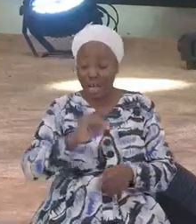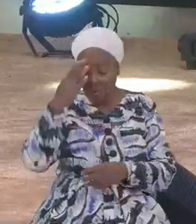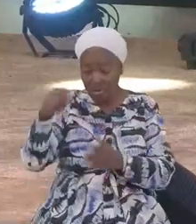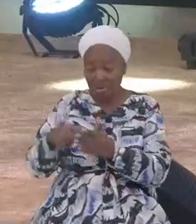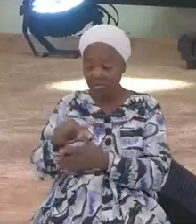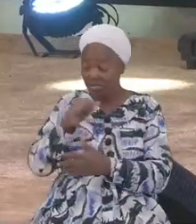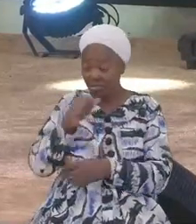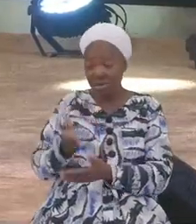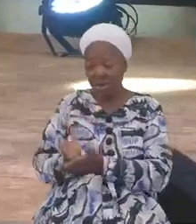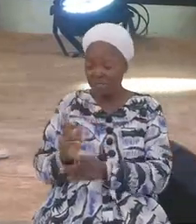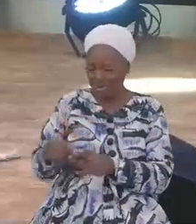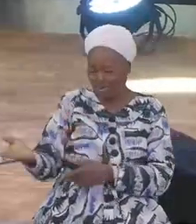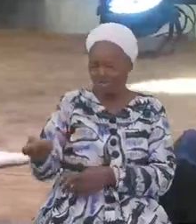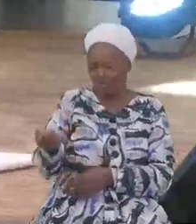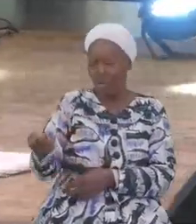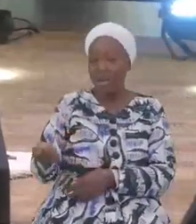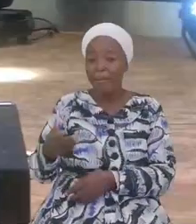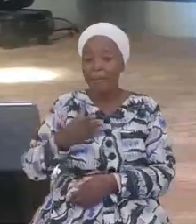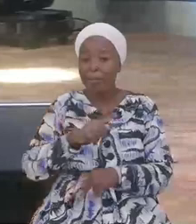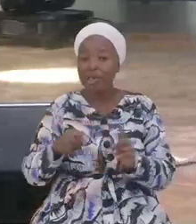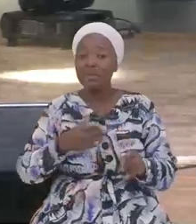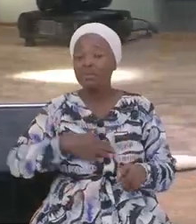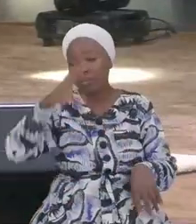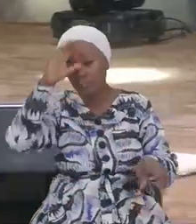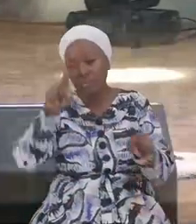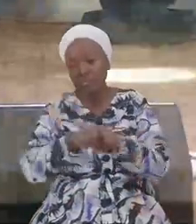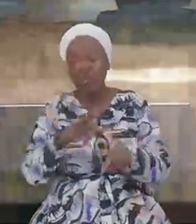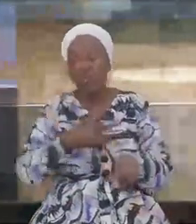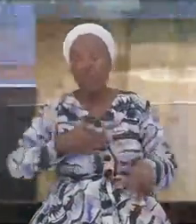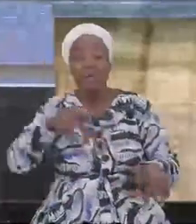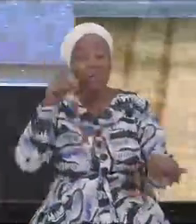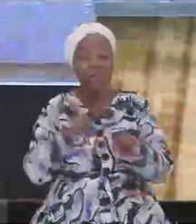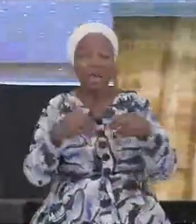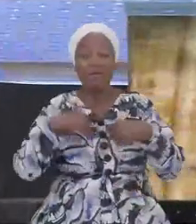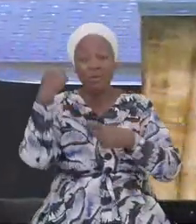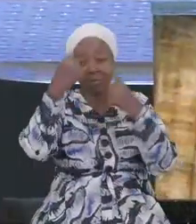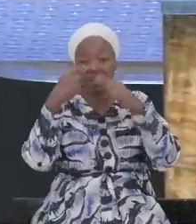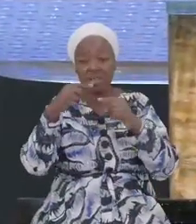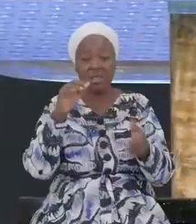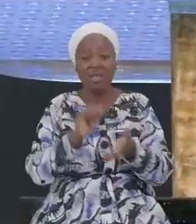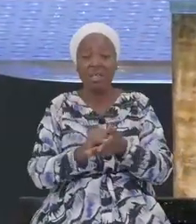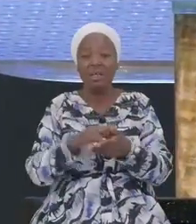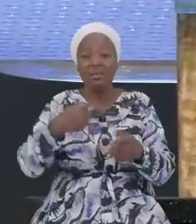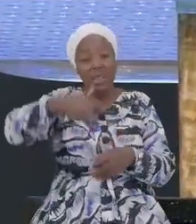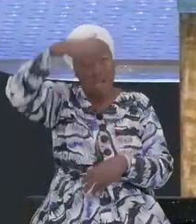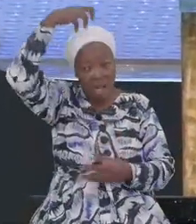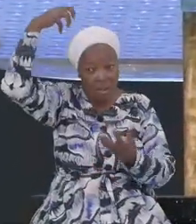est-ce que vous avez jamais considéré que le lion ne tue